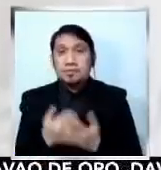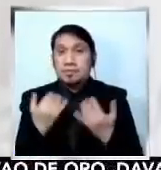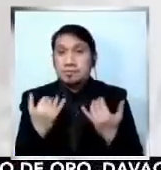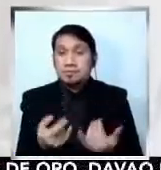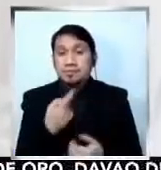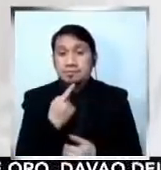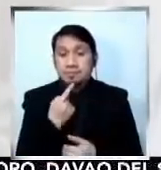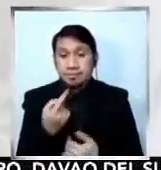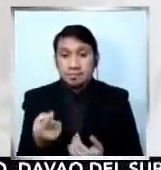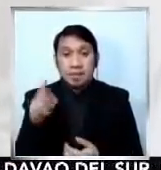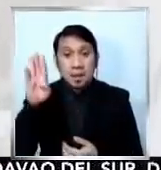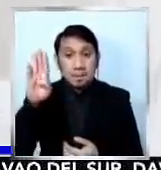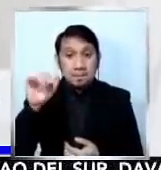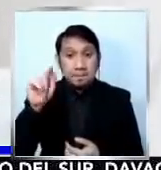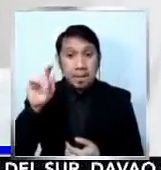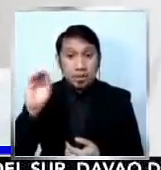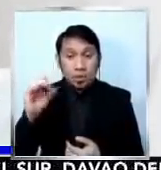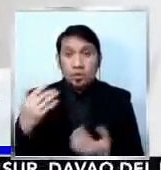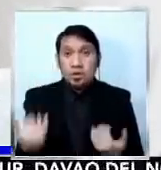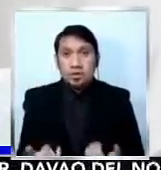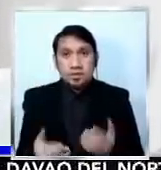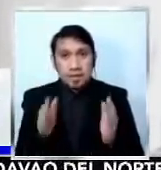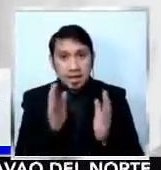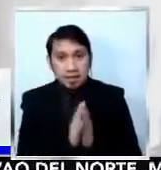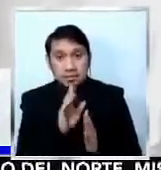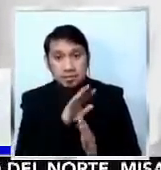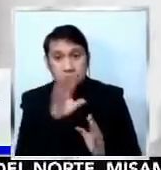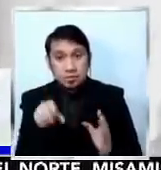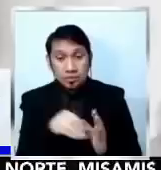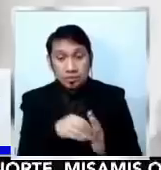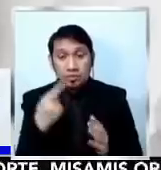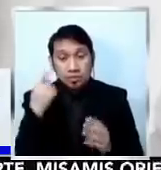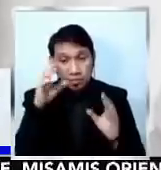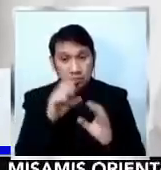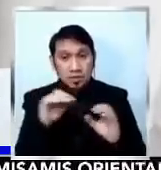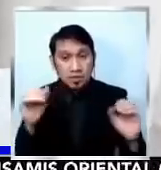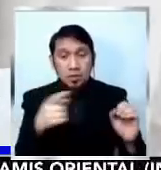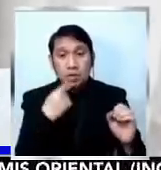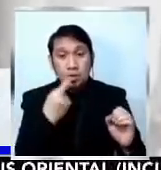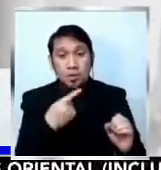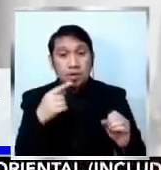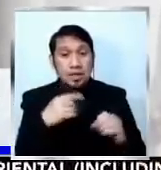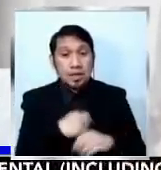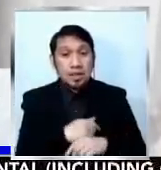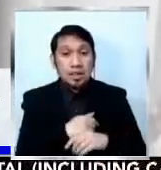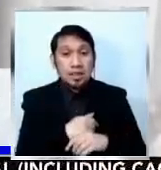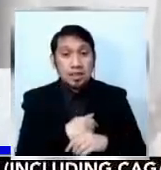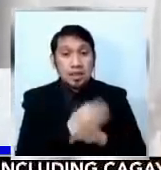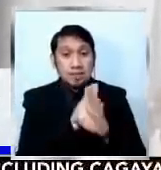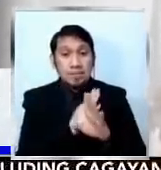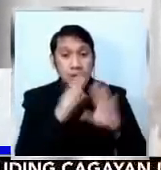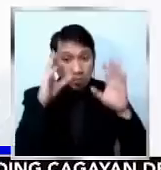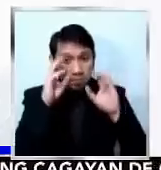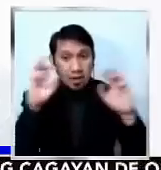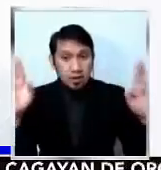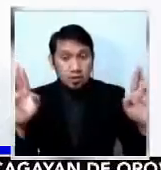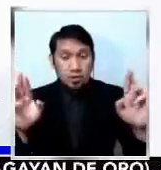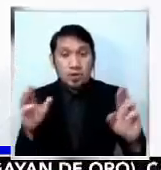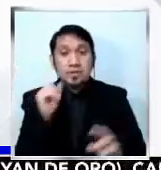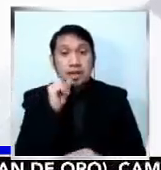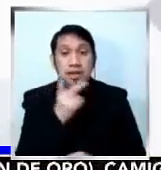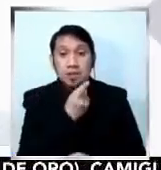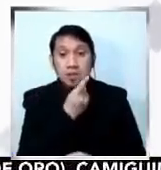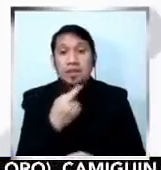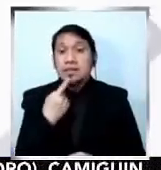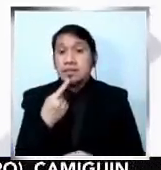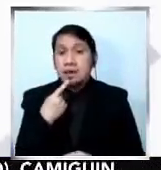de la Rosa na inalok niya ang kanyang slot bilang presidential aspirant kay Davao City Mayor Sara Duterte. Sabi ni De La Rosa, wala pa raw malinaw